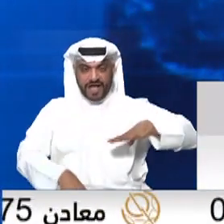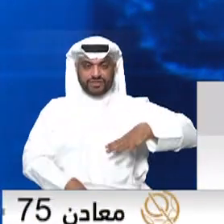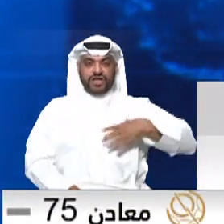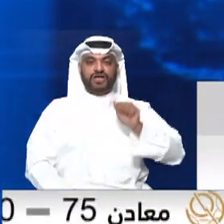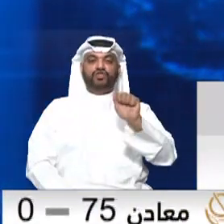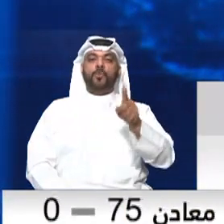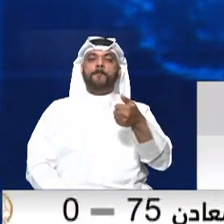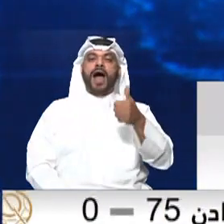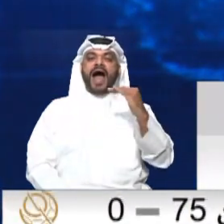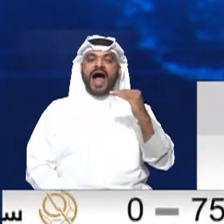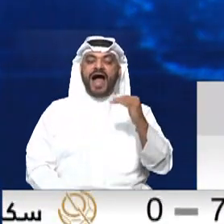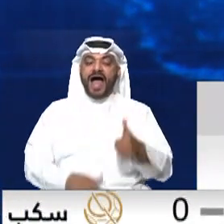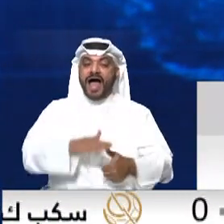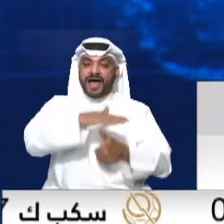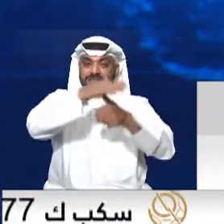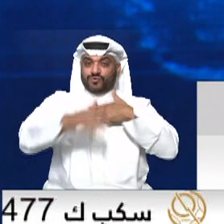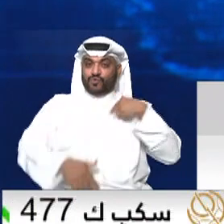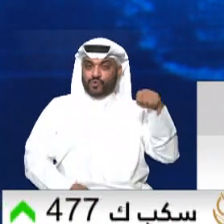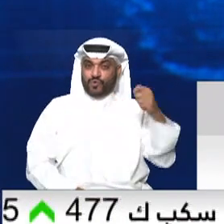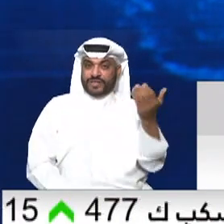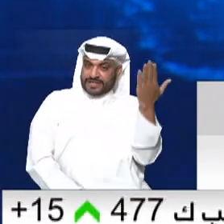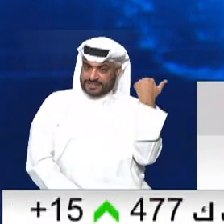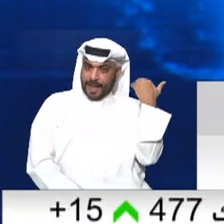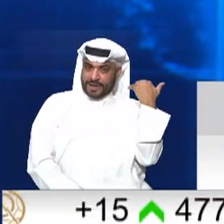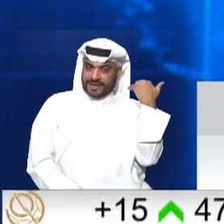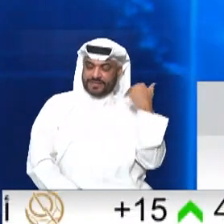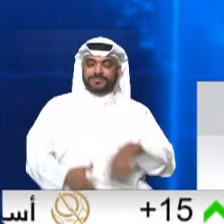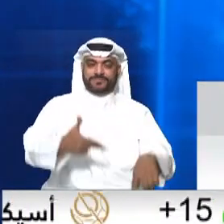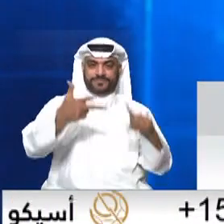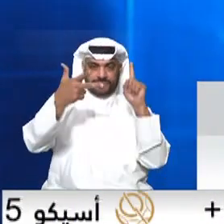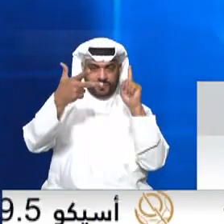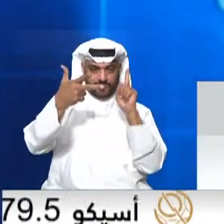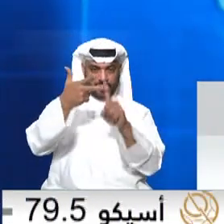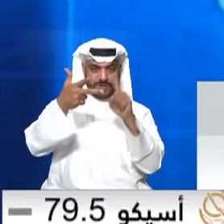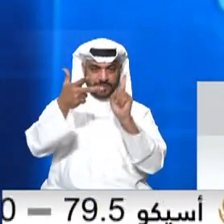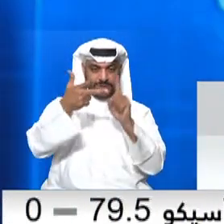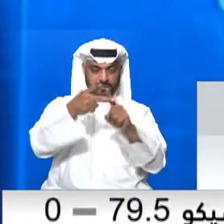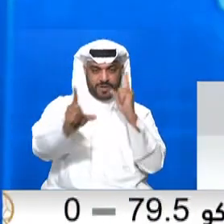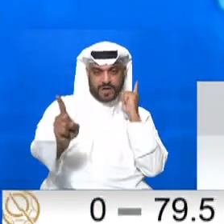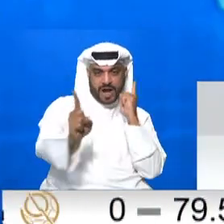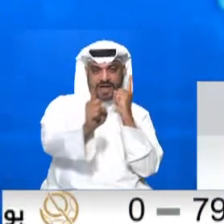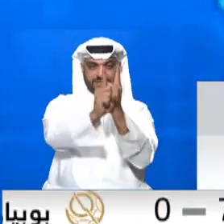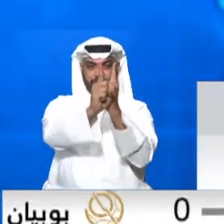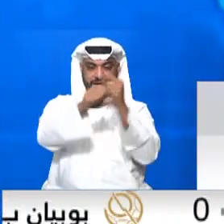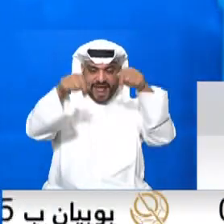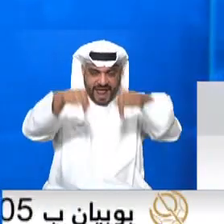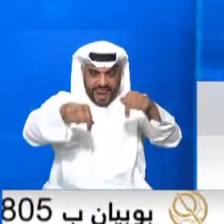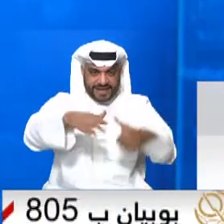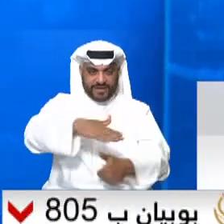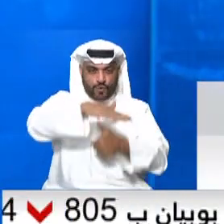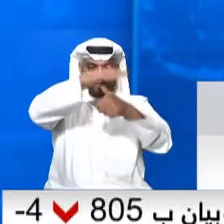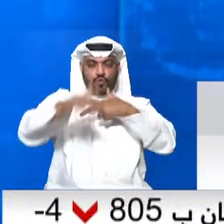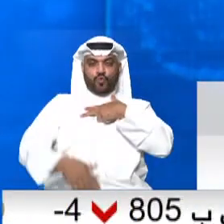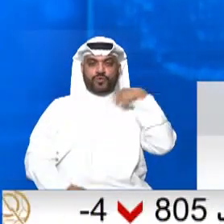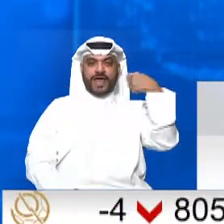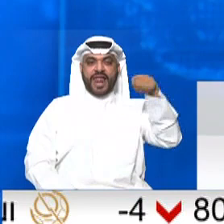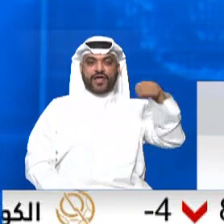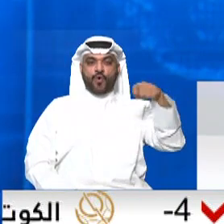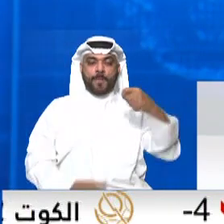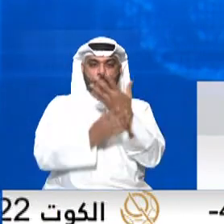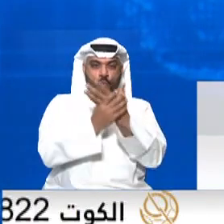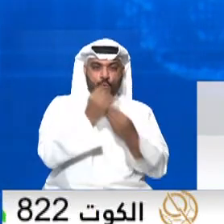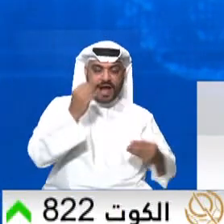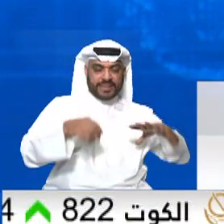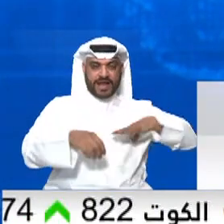صباح خالد الحمد الصباح رئيس مجلس الوزراء السابق. كما استقبل سمو ولي العهد حفظه الله سمو